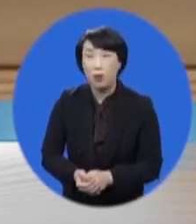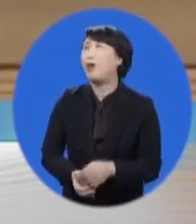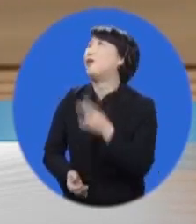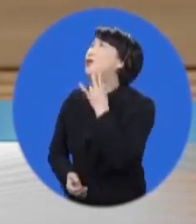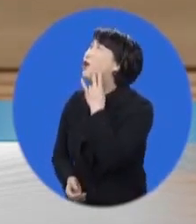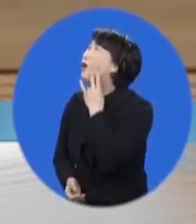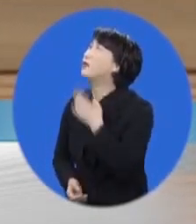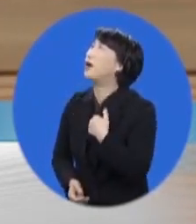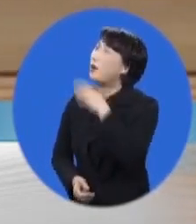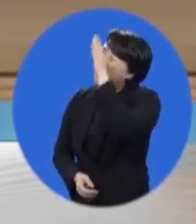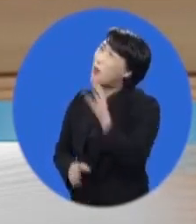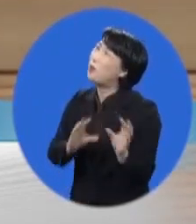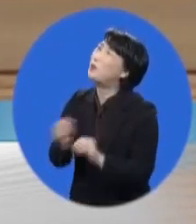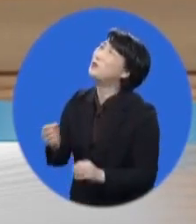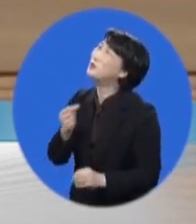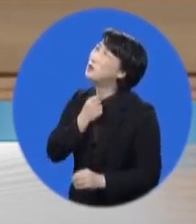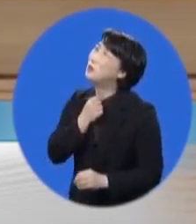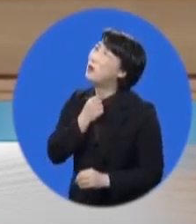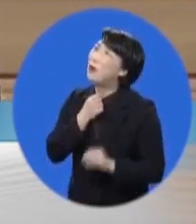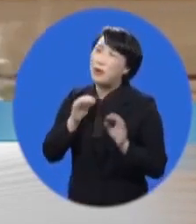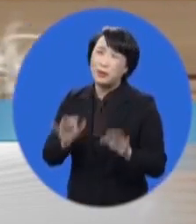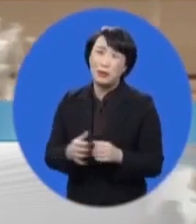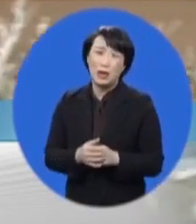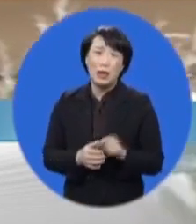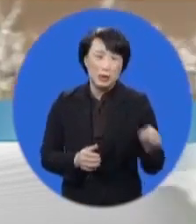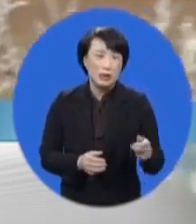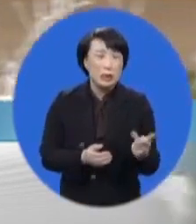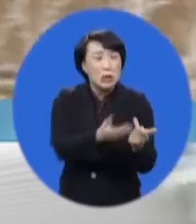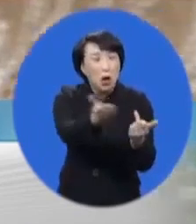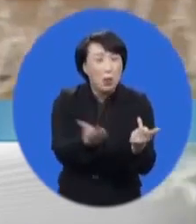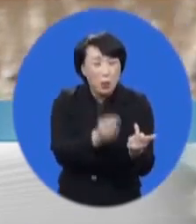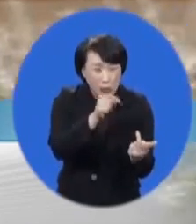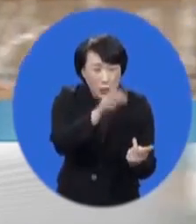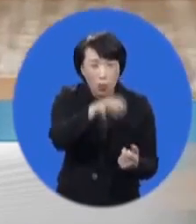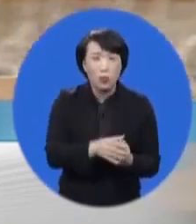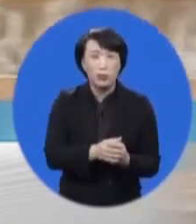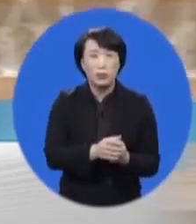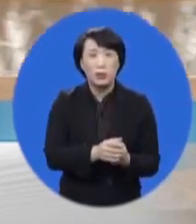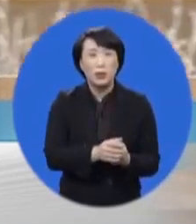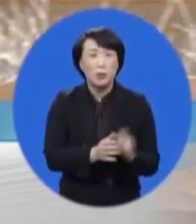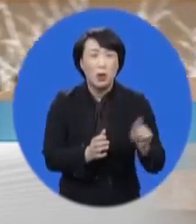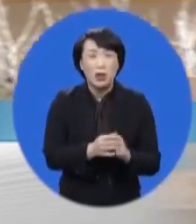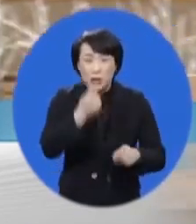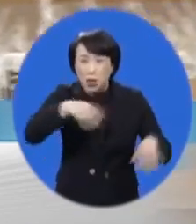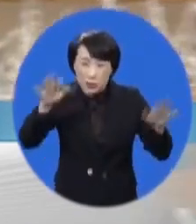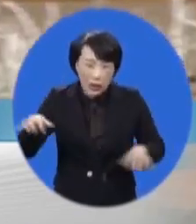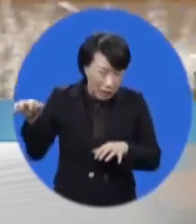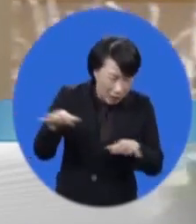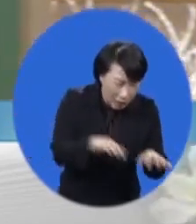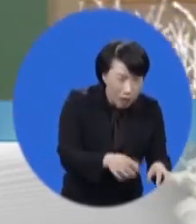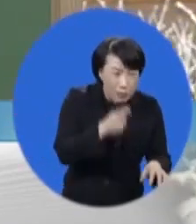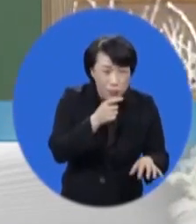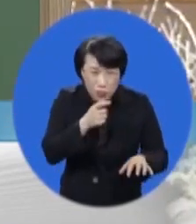예, 낫고자 하는데요. 이 베세스다 연못은 천사가 와서